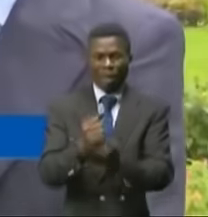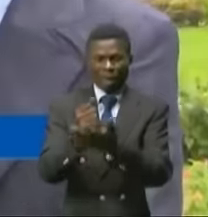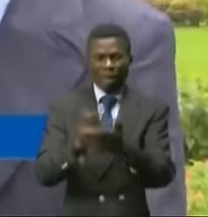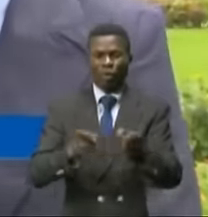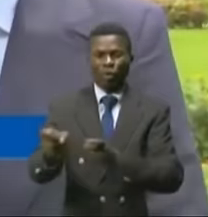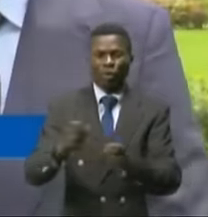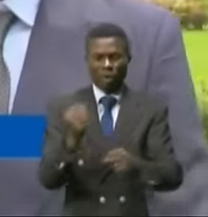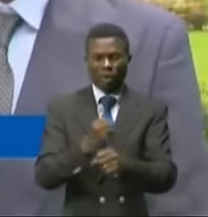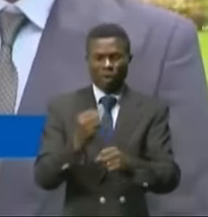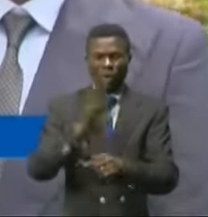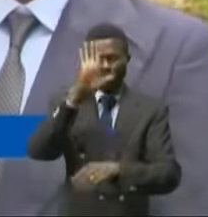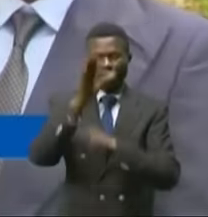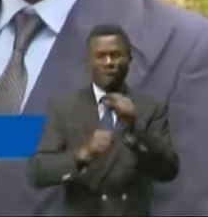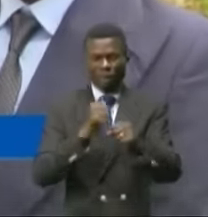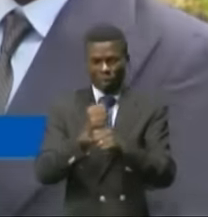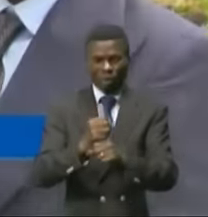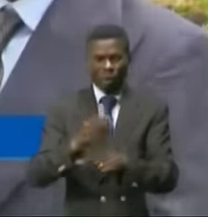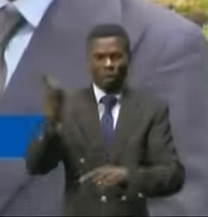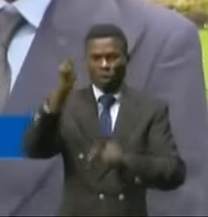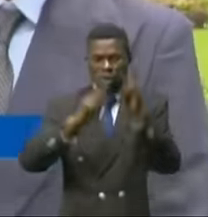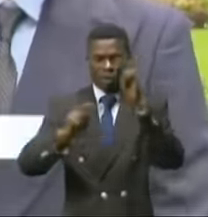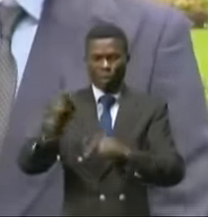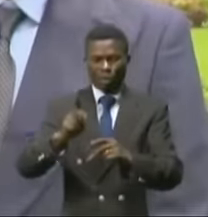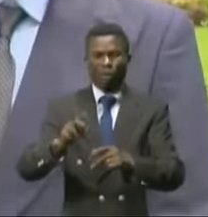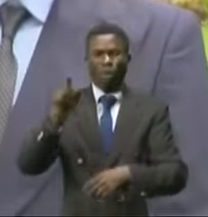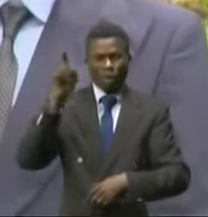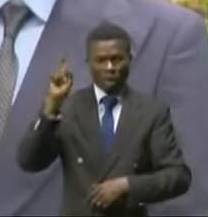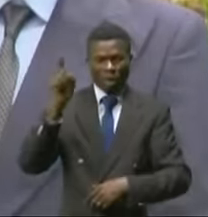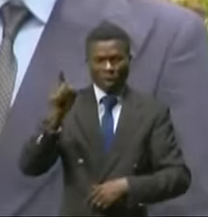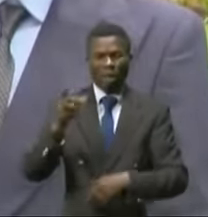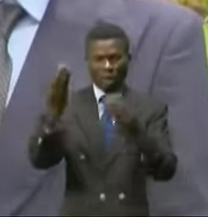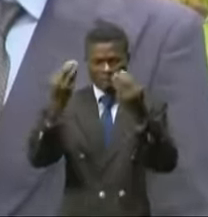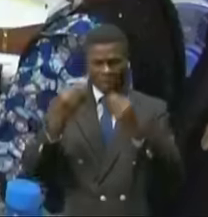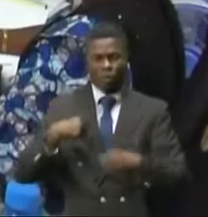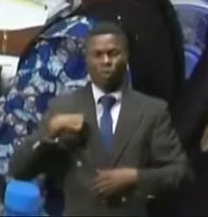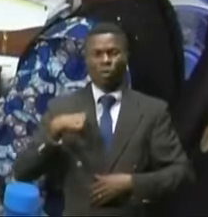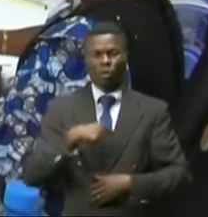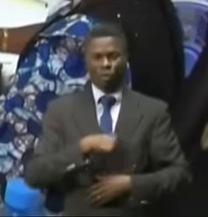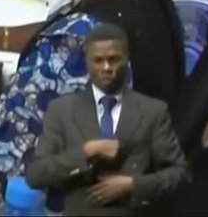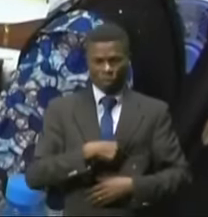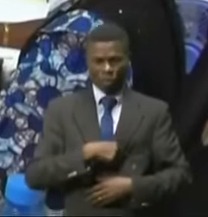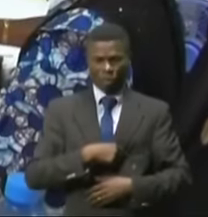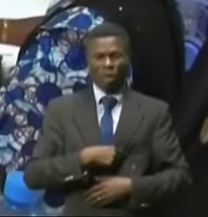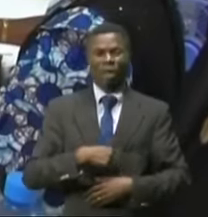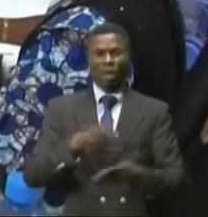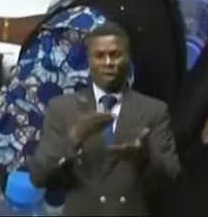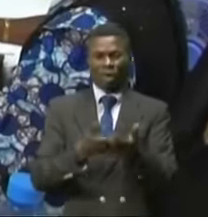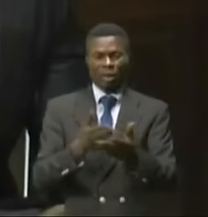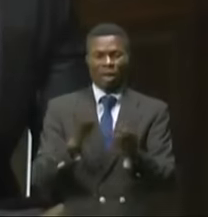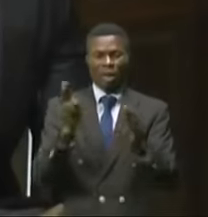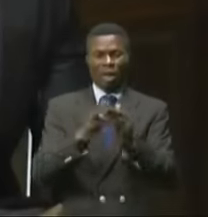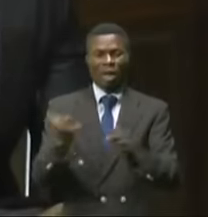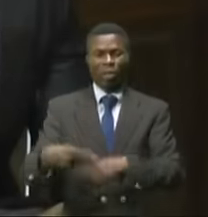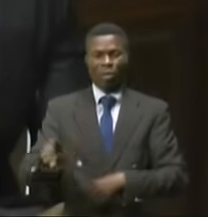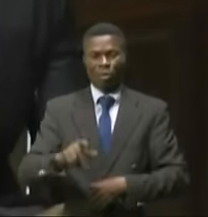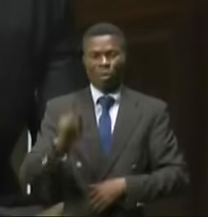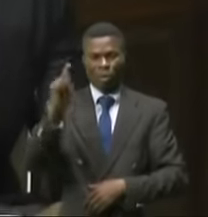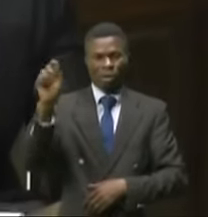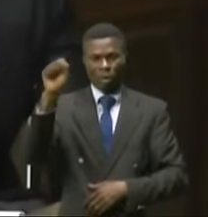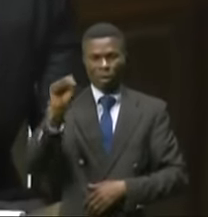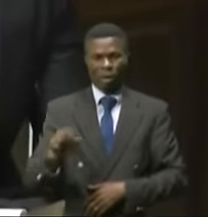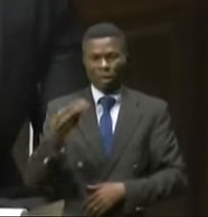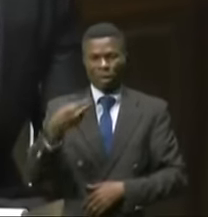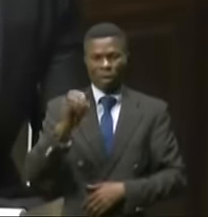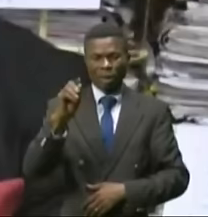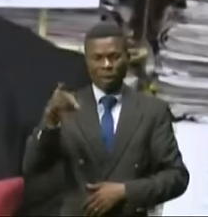durant tous les 5 ans que la population de la Tchopo nous a mandaté. Il est sûr de noter que l'Assemblée provinciale de la Tchopo est